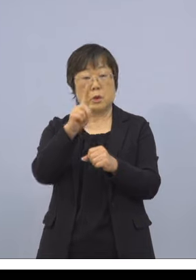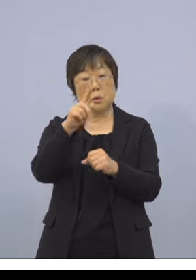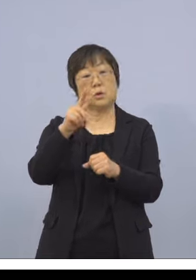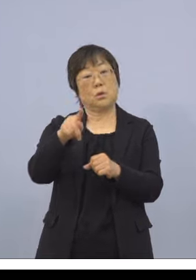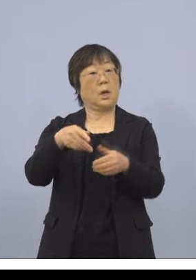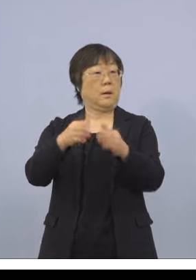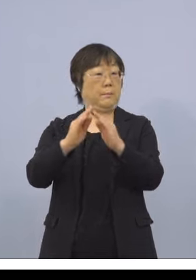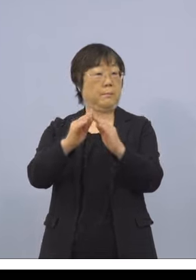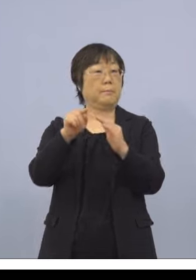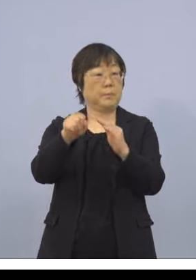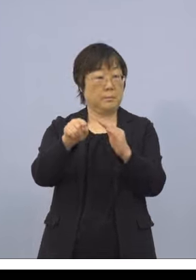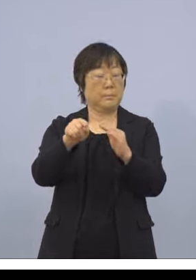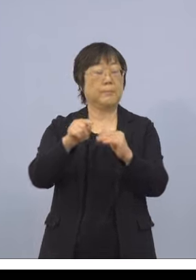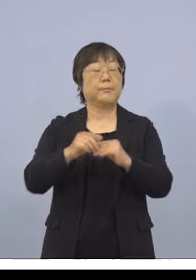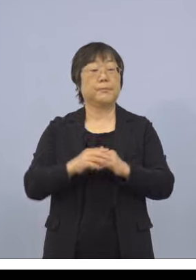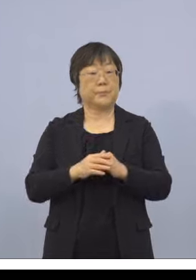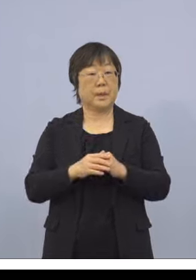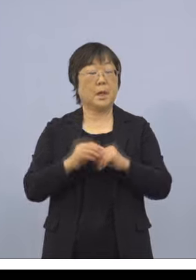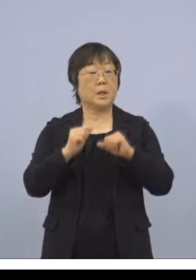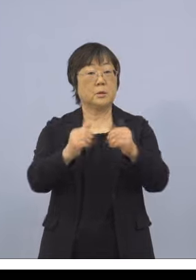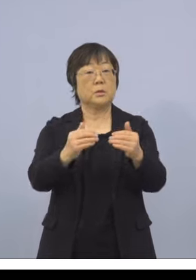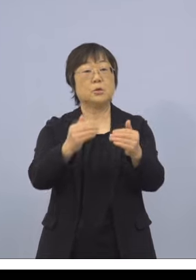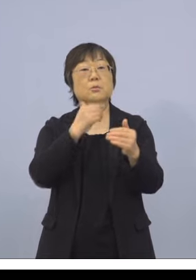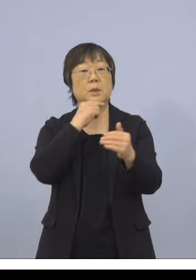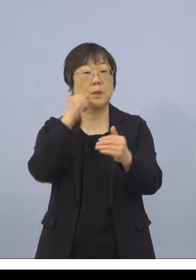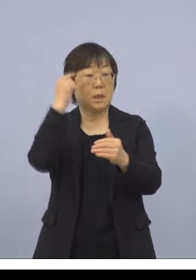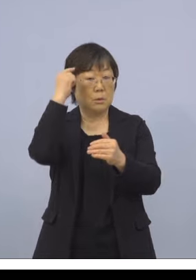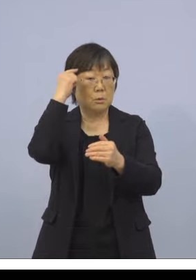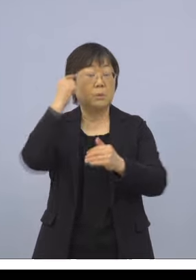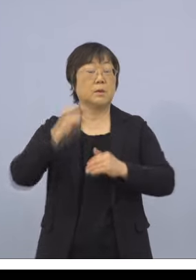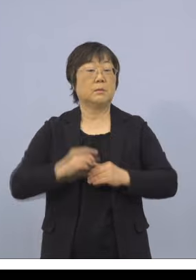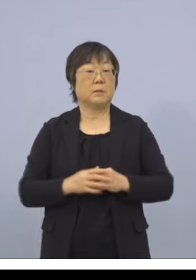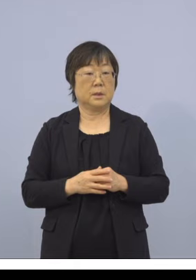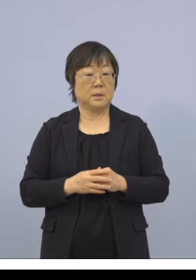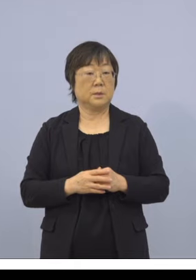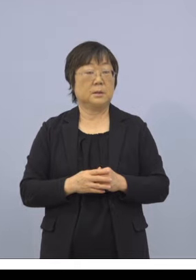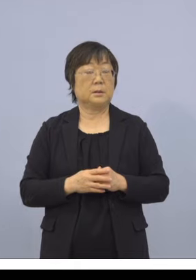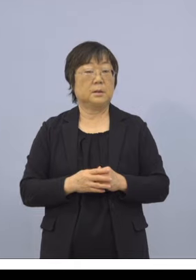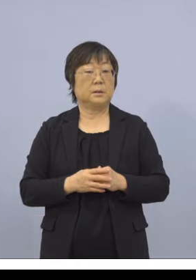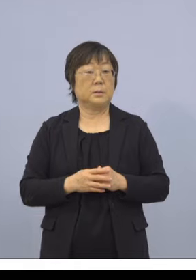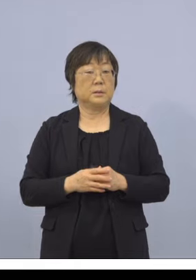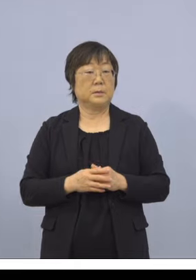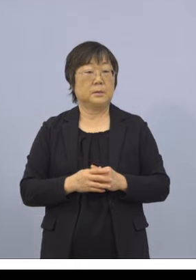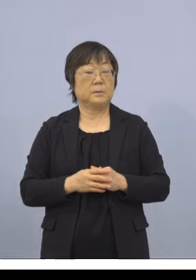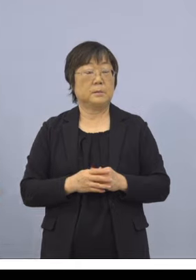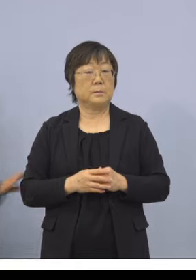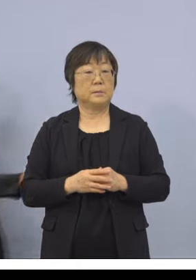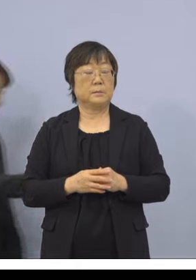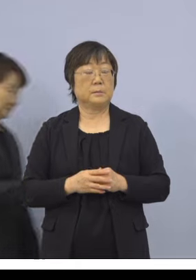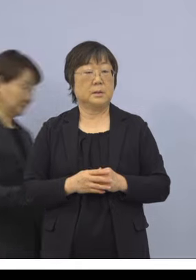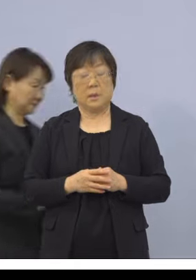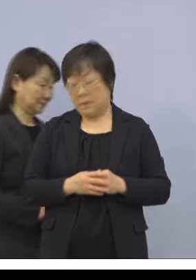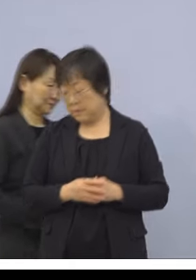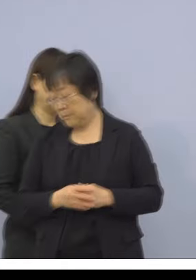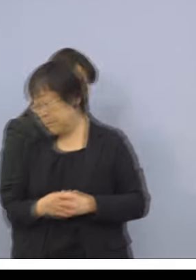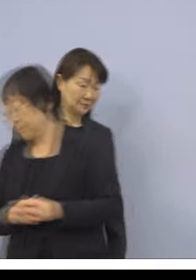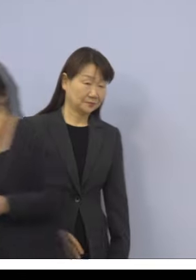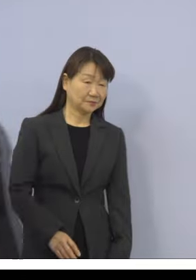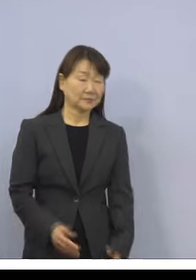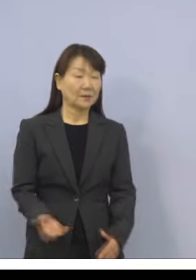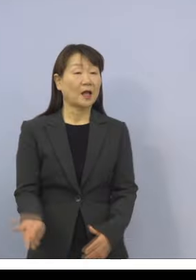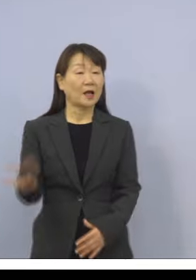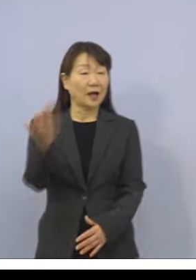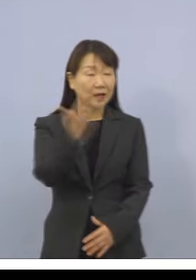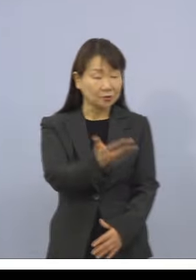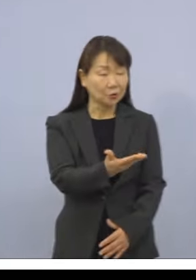ますが、やっていきたいと思っておりますし、後継者不足の企業につ